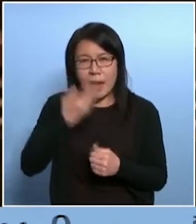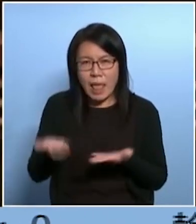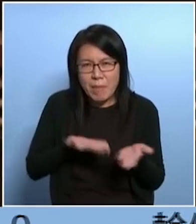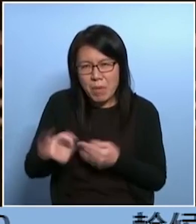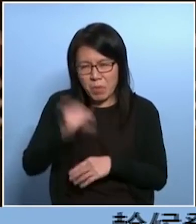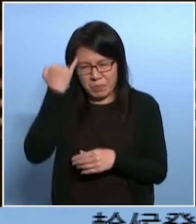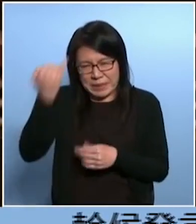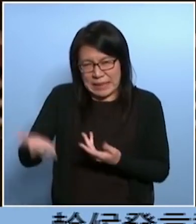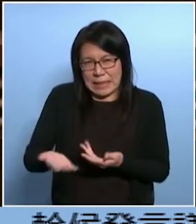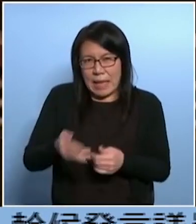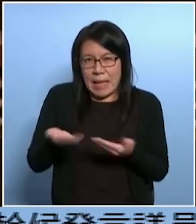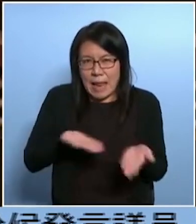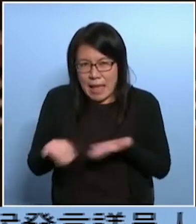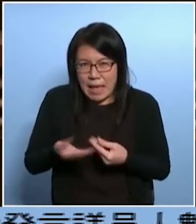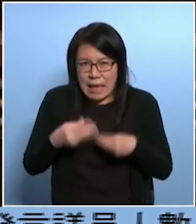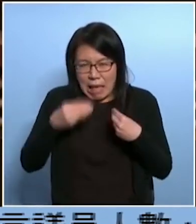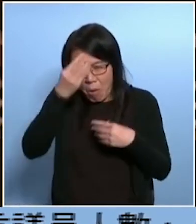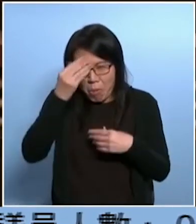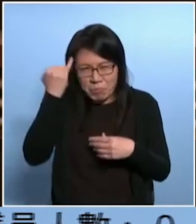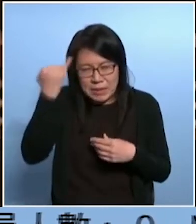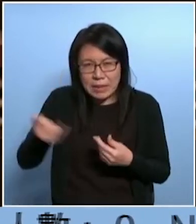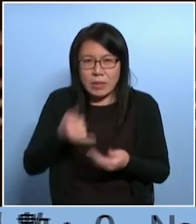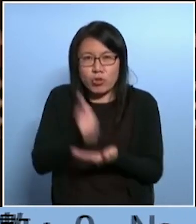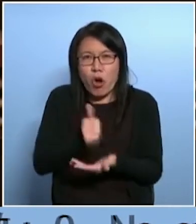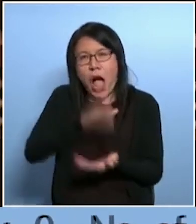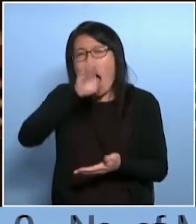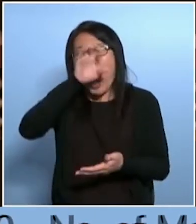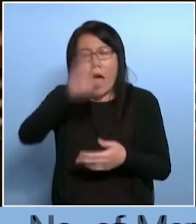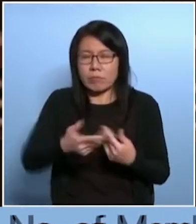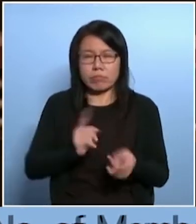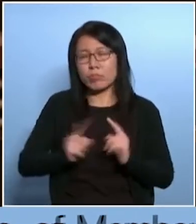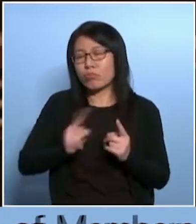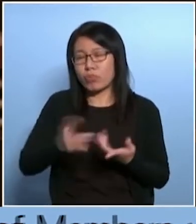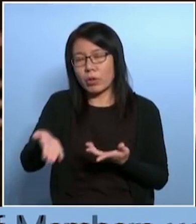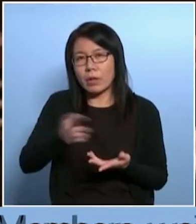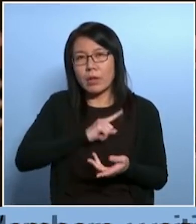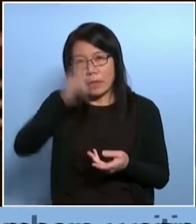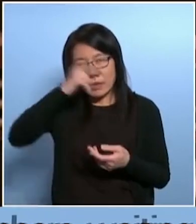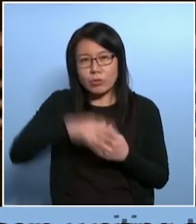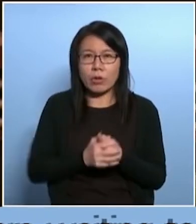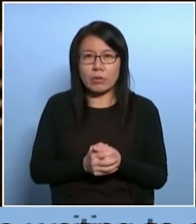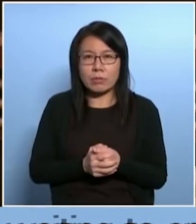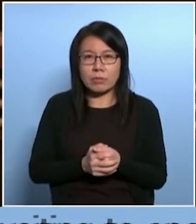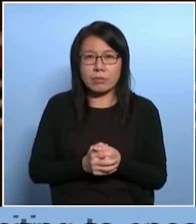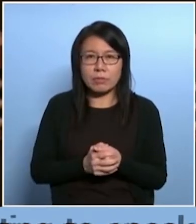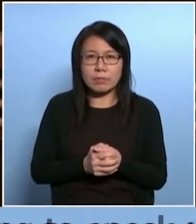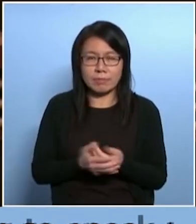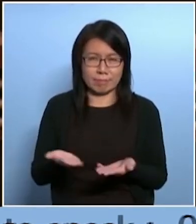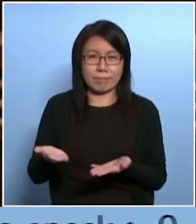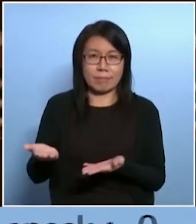貌、不識咩叫斯文禮教的人咧，係咁喺個位嗰度嗌，係咁噶啦，佢哋